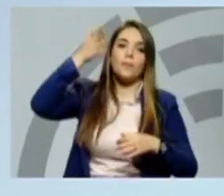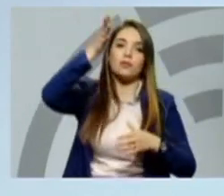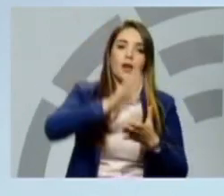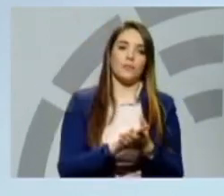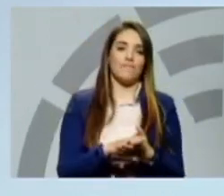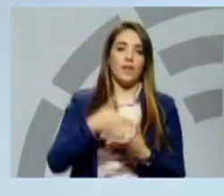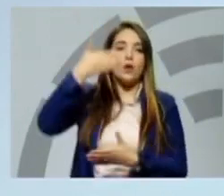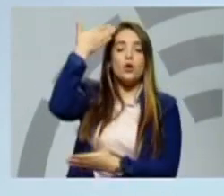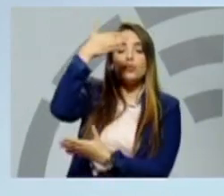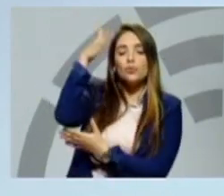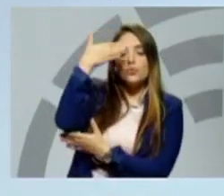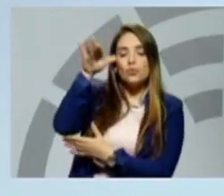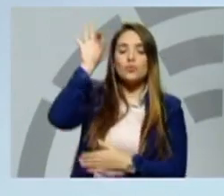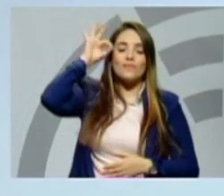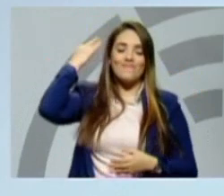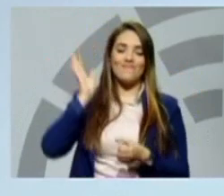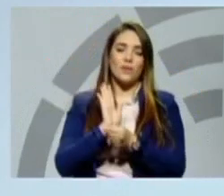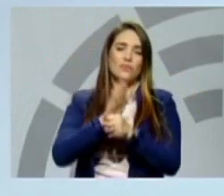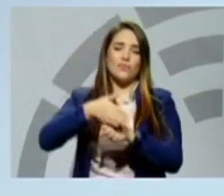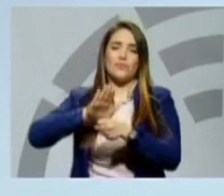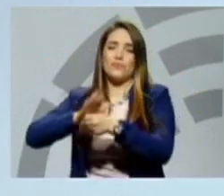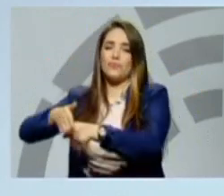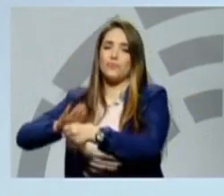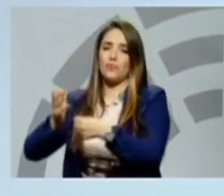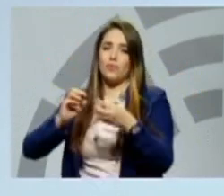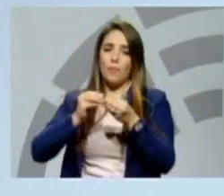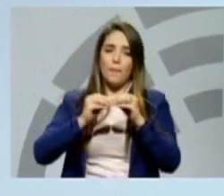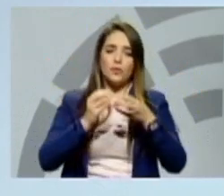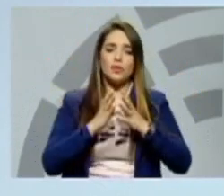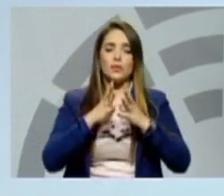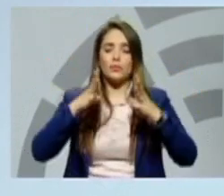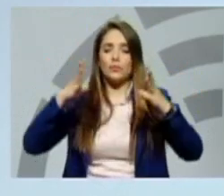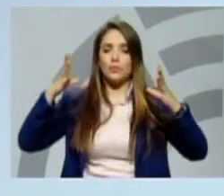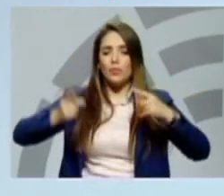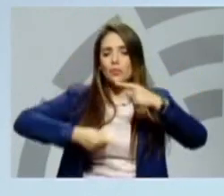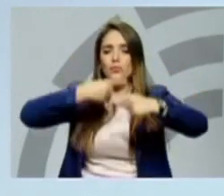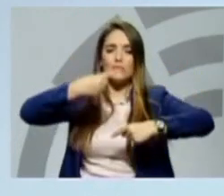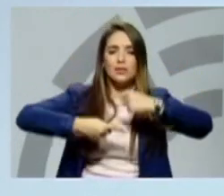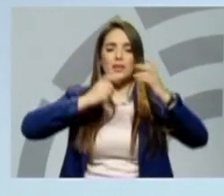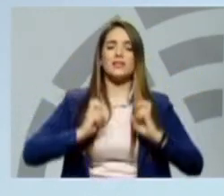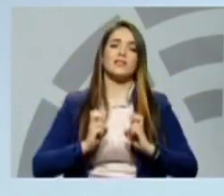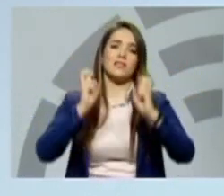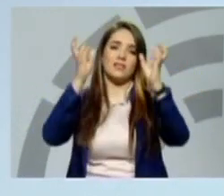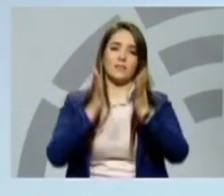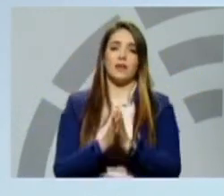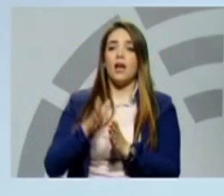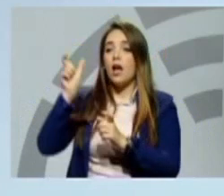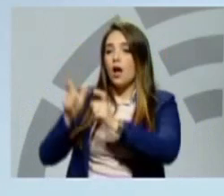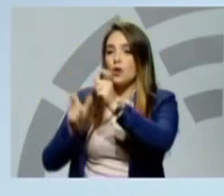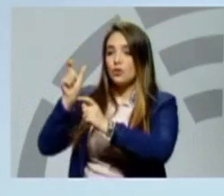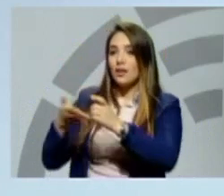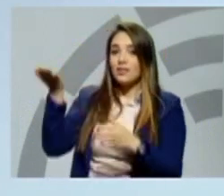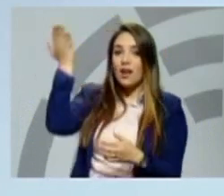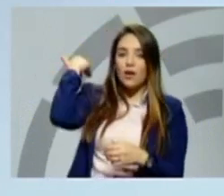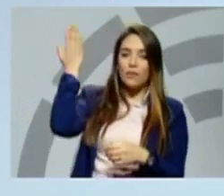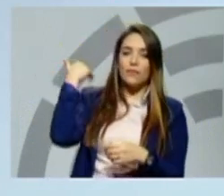مريضه وشعبنا التعب وفقد الثقه في الناس اللي خدمتهم الوحيده هي ساعي وراء المناصب مش خدمه